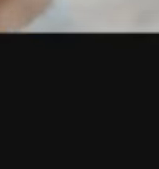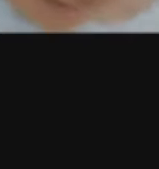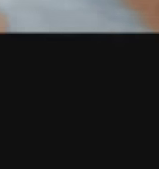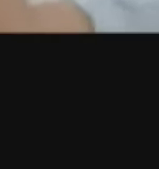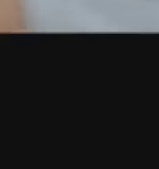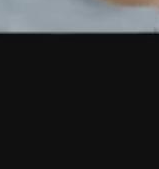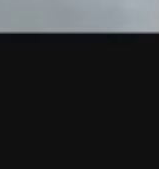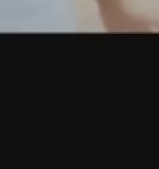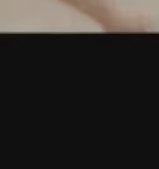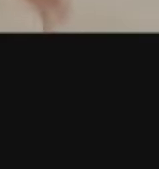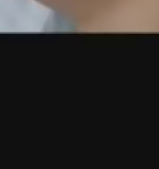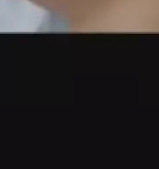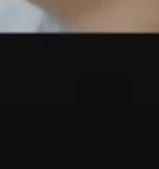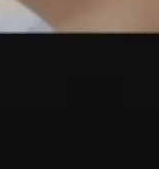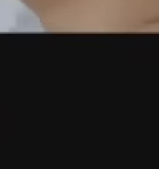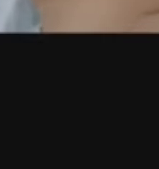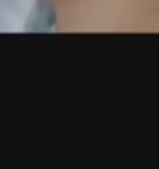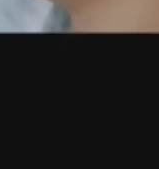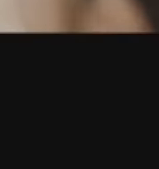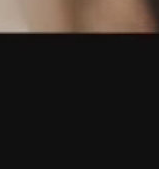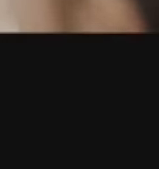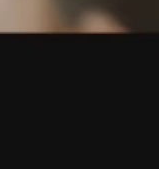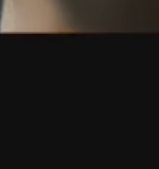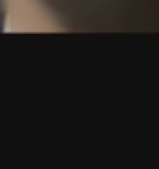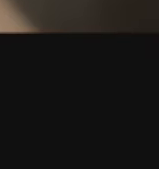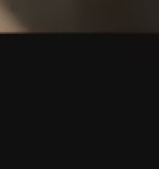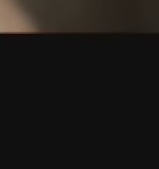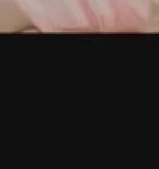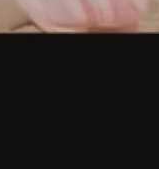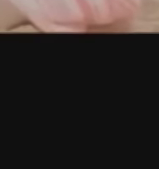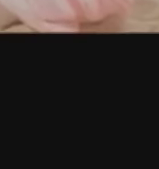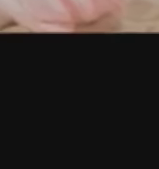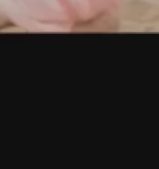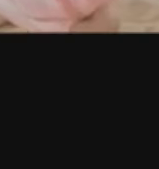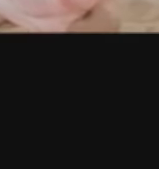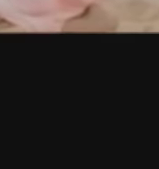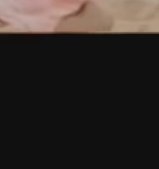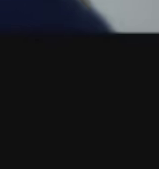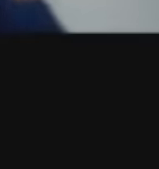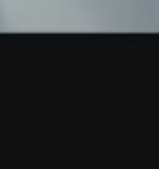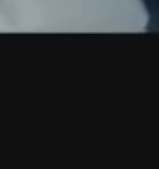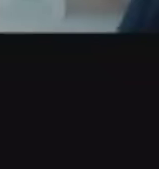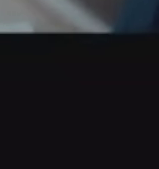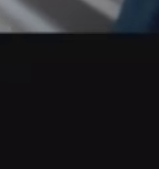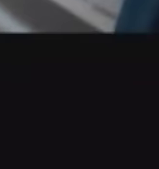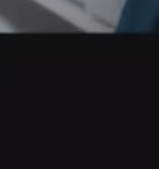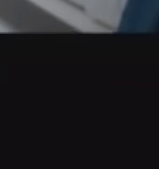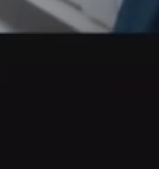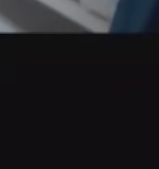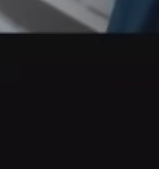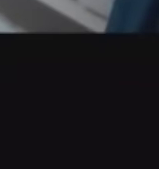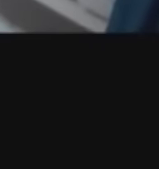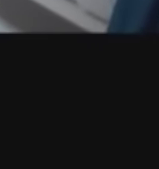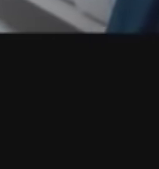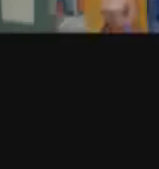together. Menginap rame-rame sama orang-orang yang aku sayang.